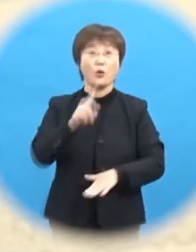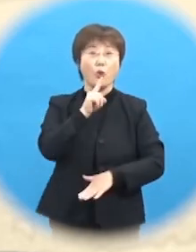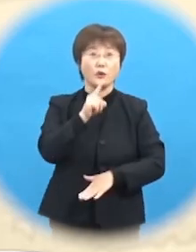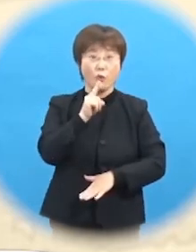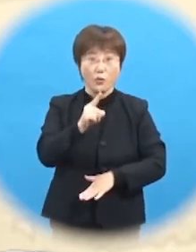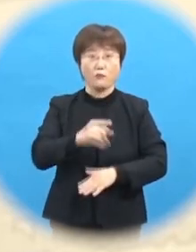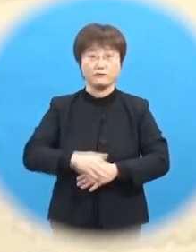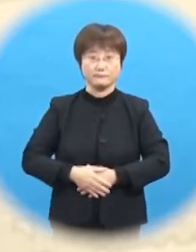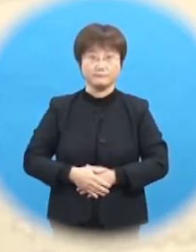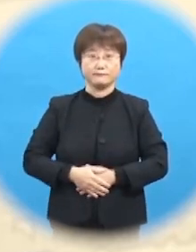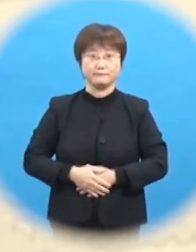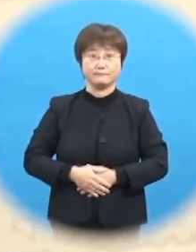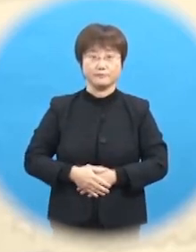一言。